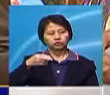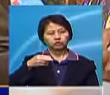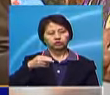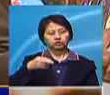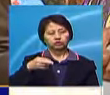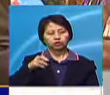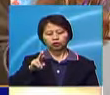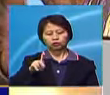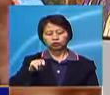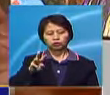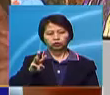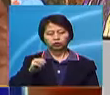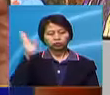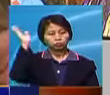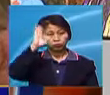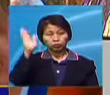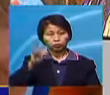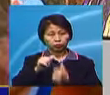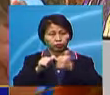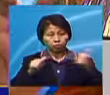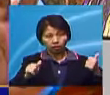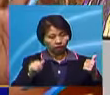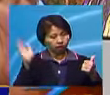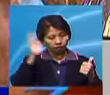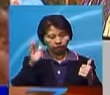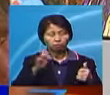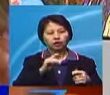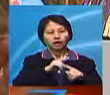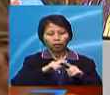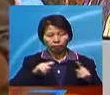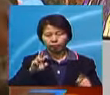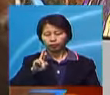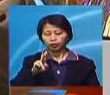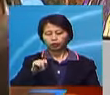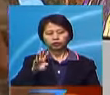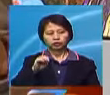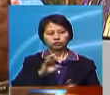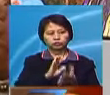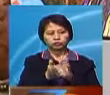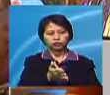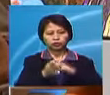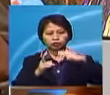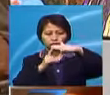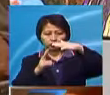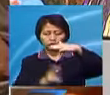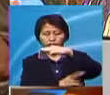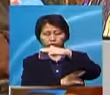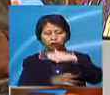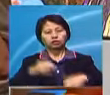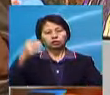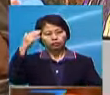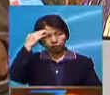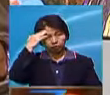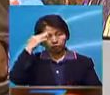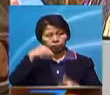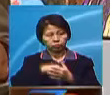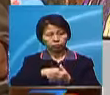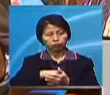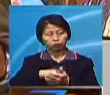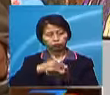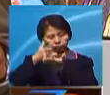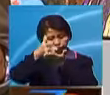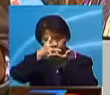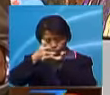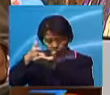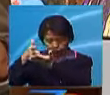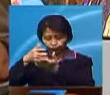pernah ketinggalan. Malah RTM lah yang menjadi jambatan pengetahuan dalam siaran,